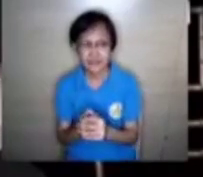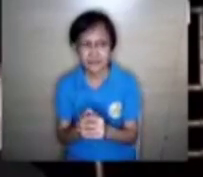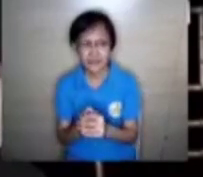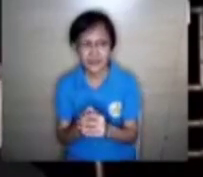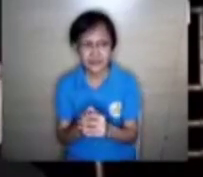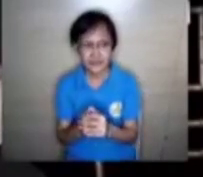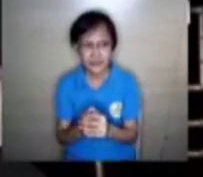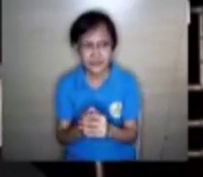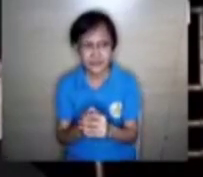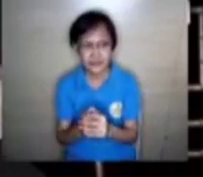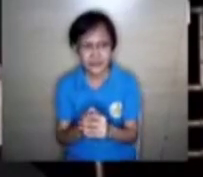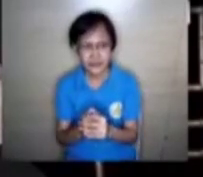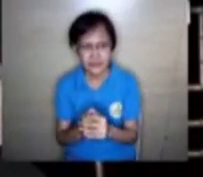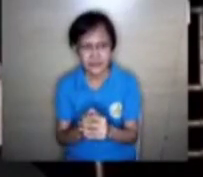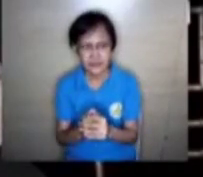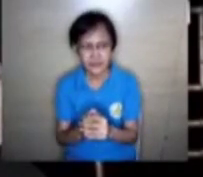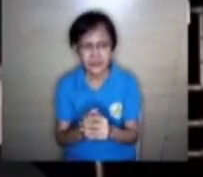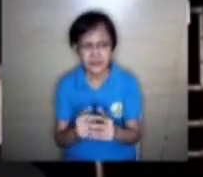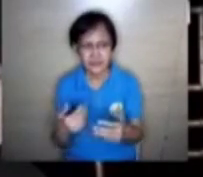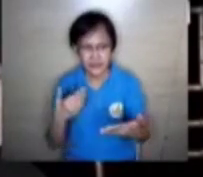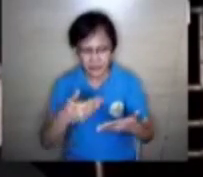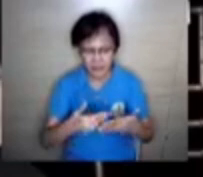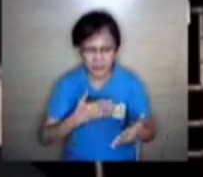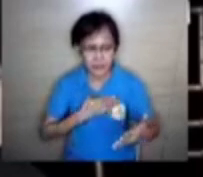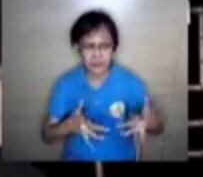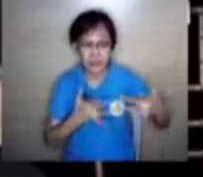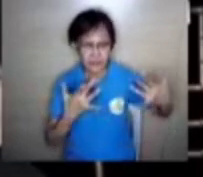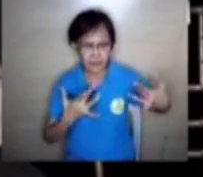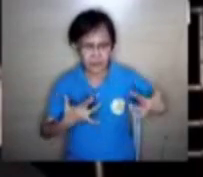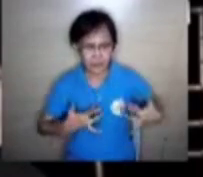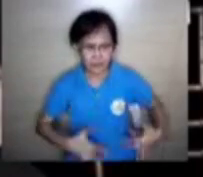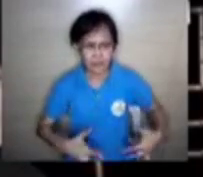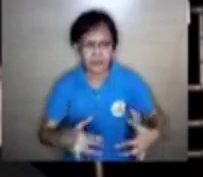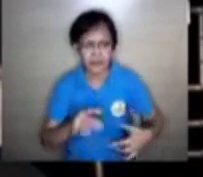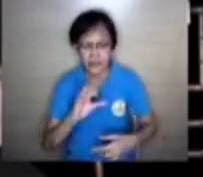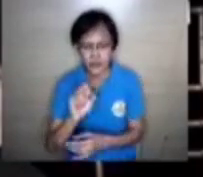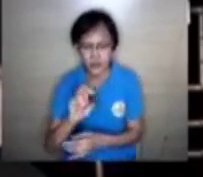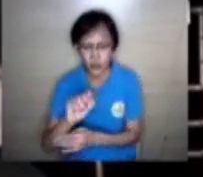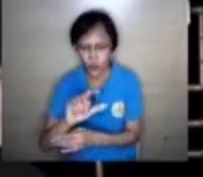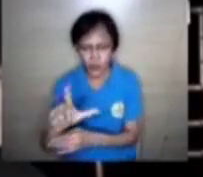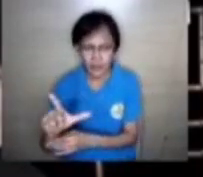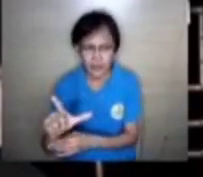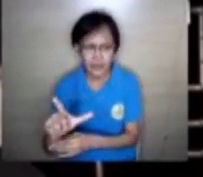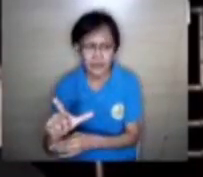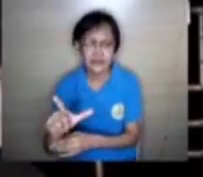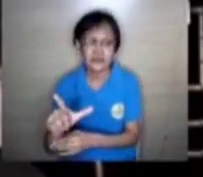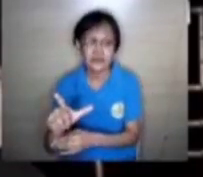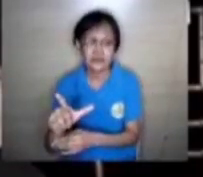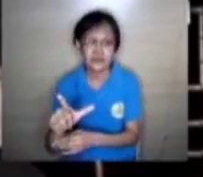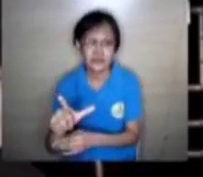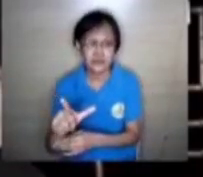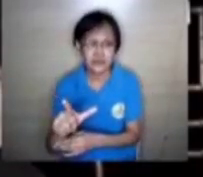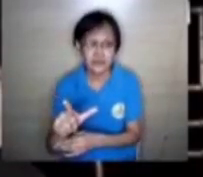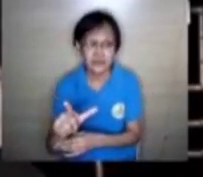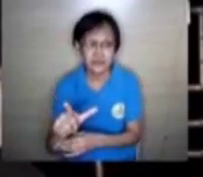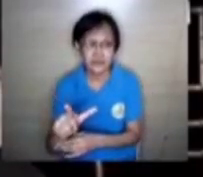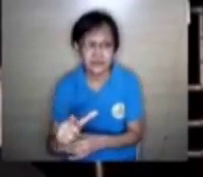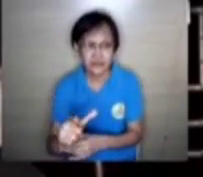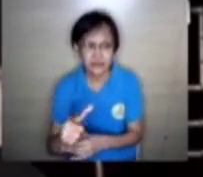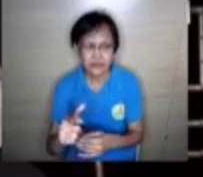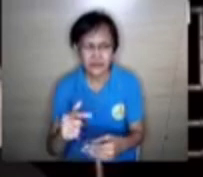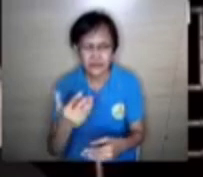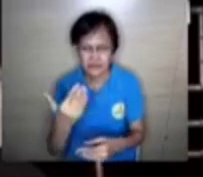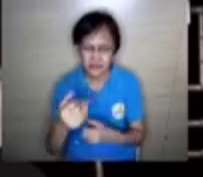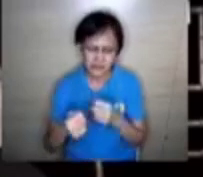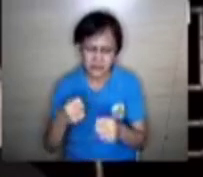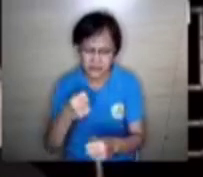At ang pinakamalapit sa aking puso, ang bilang ng mga casual, karamihan yung mga 15 years and above